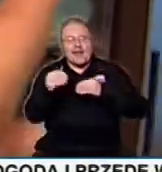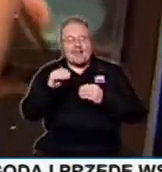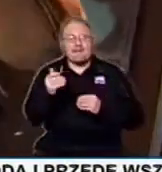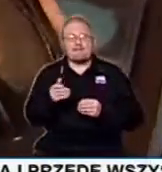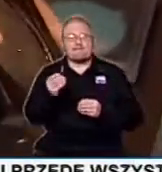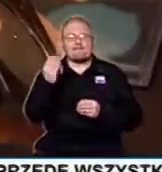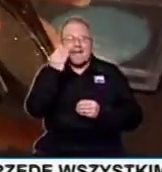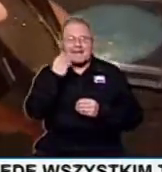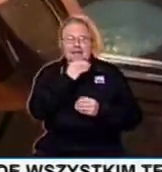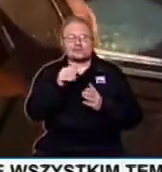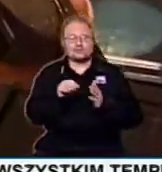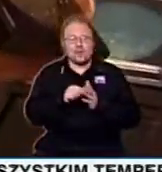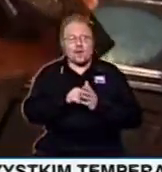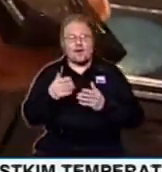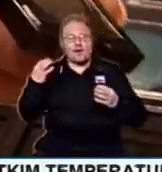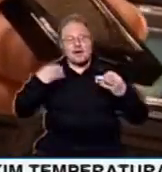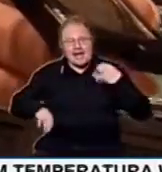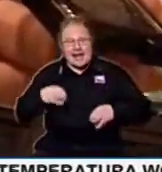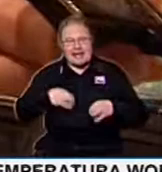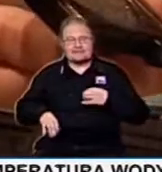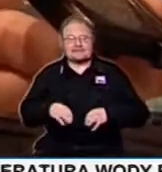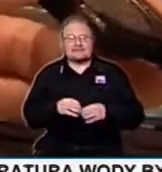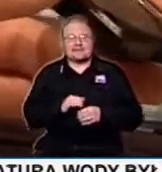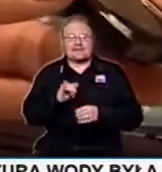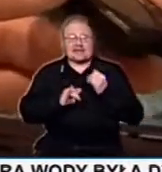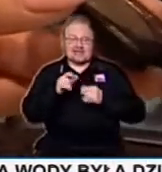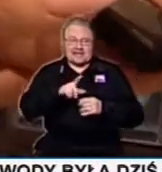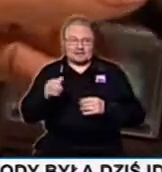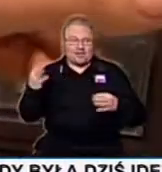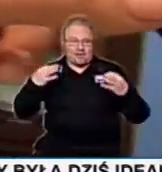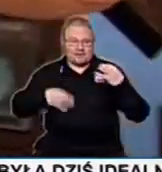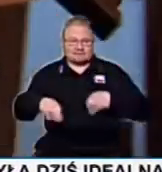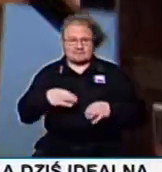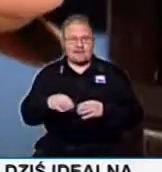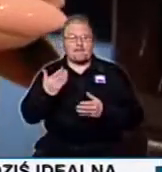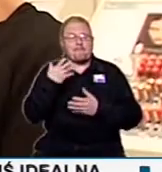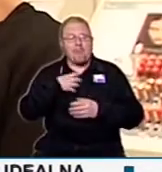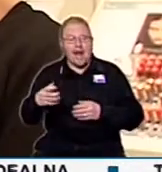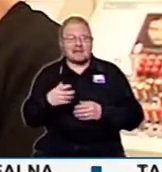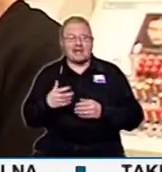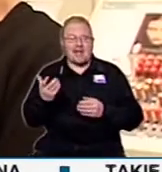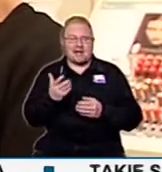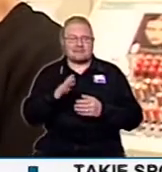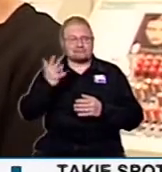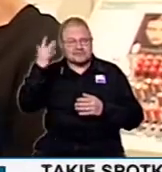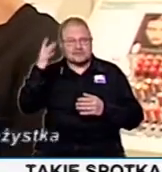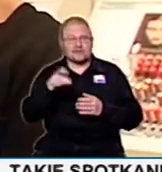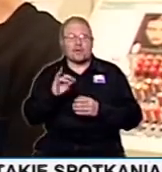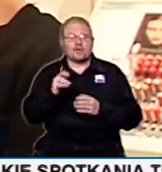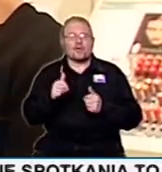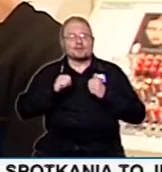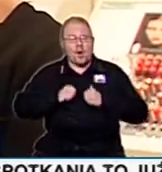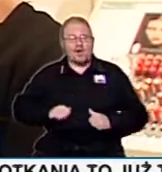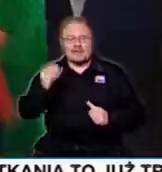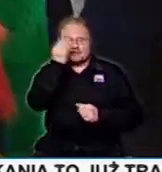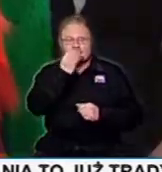tego, jak będziemy wyglądać, czyli do kreacji. Im bardziej jest to kreacja, która jest bogata w elementy zdobnicze, to zdecydowanie wtedy